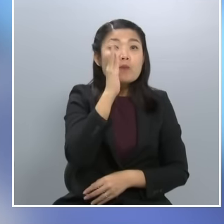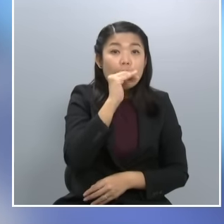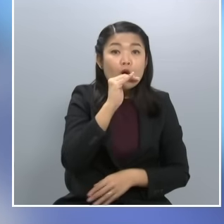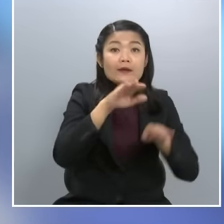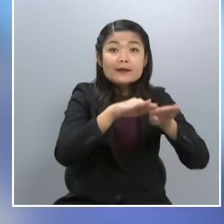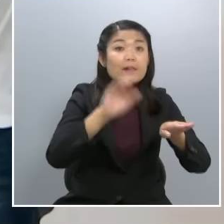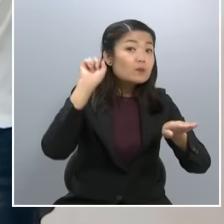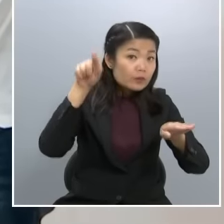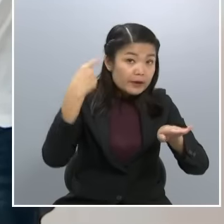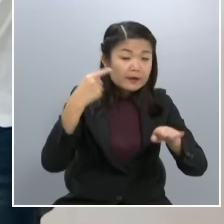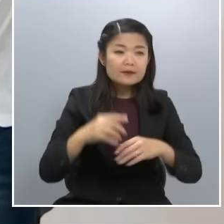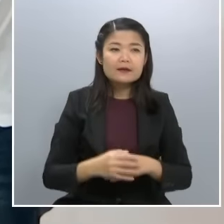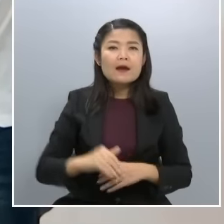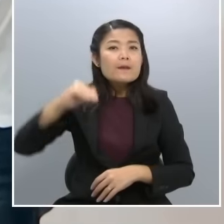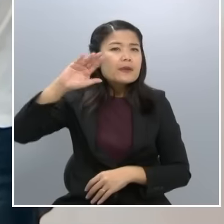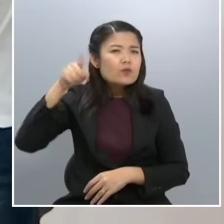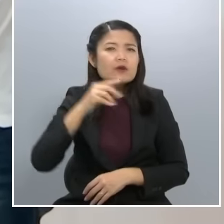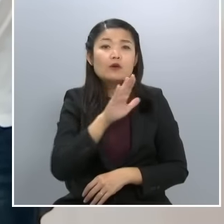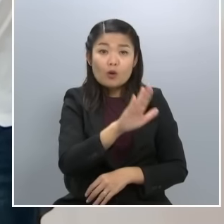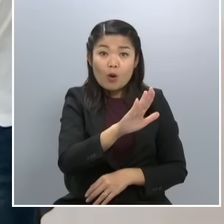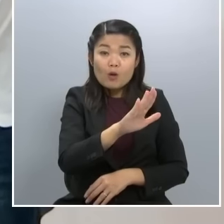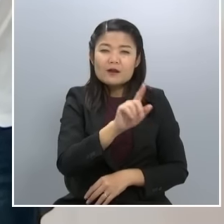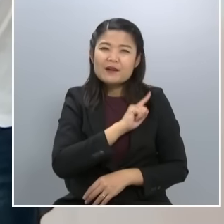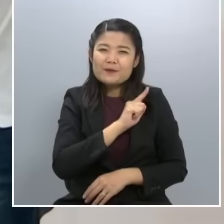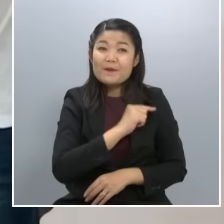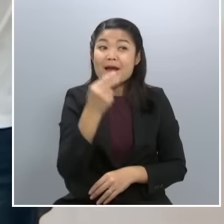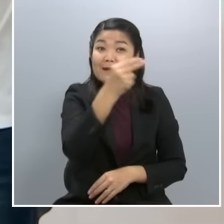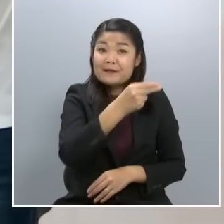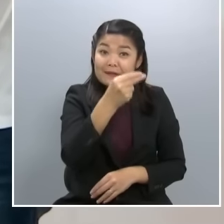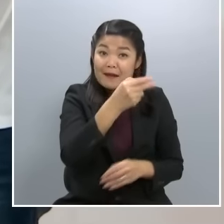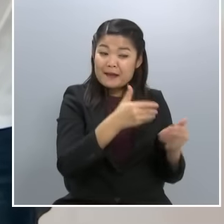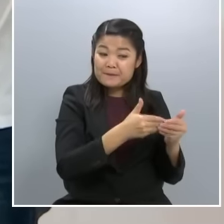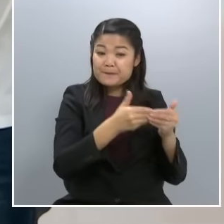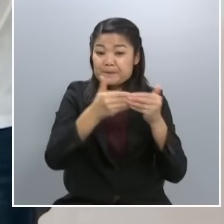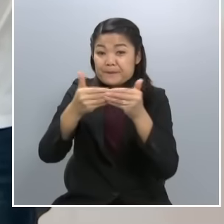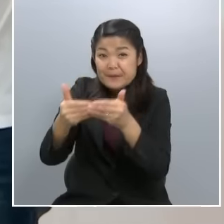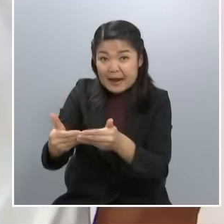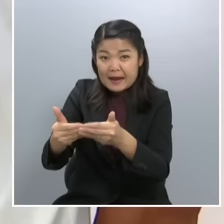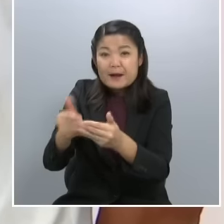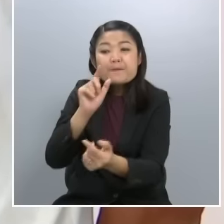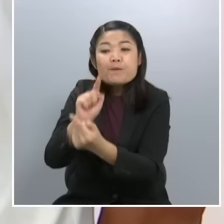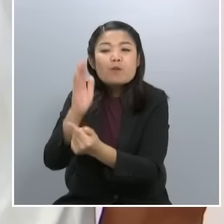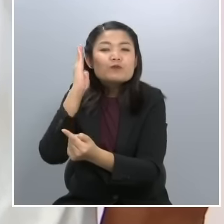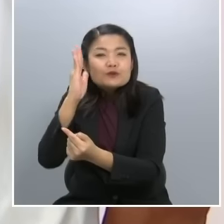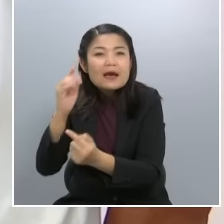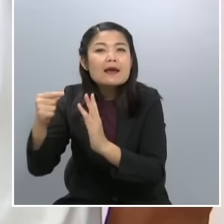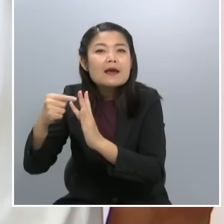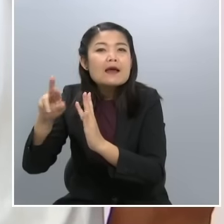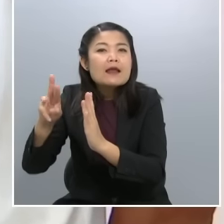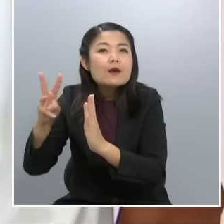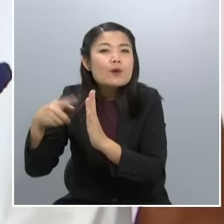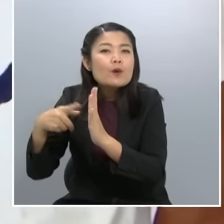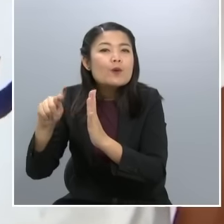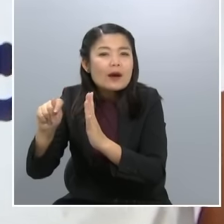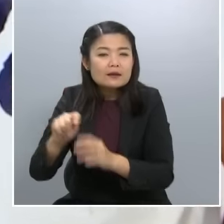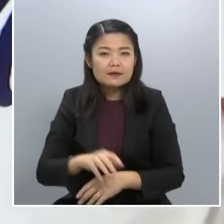คือซึ่งพี่สาวคนนี้ละฮะเป็นคนที่พาหลานสาวก็คือน้องเด็กวัย 11ปีเนี่ยไปเจอนายวัฒนคือป้าหีดเนี่ยยอมรับ